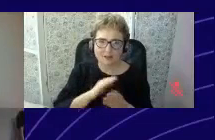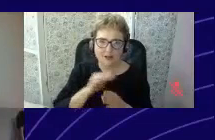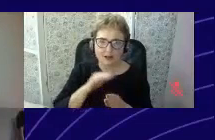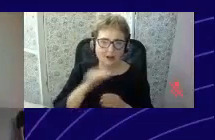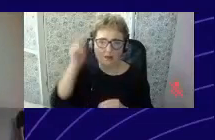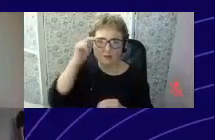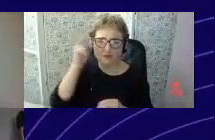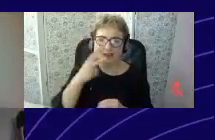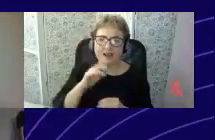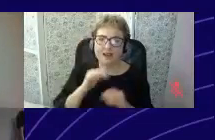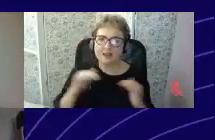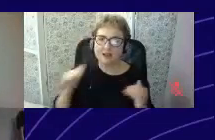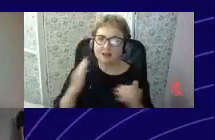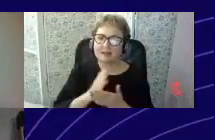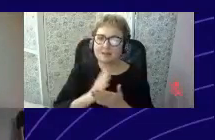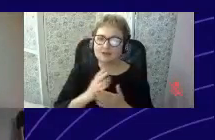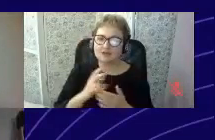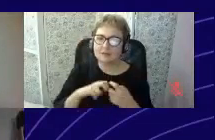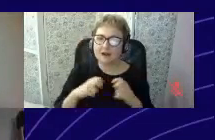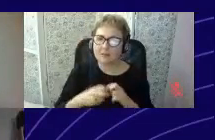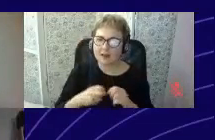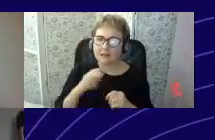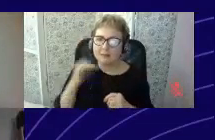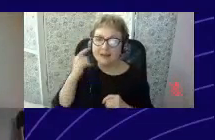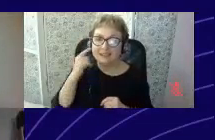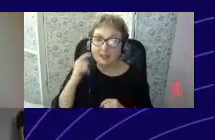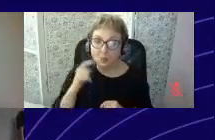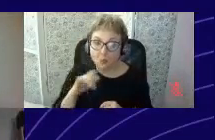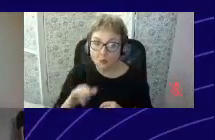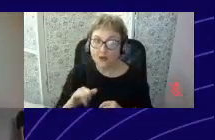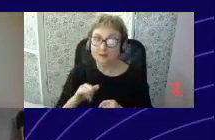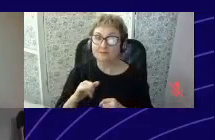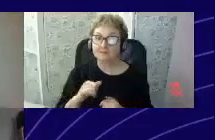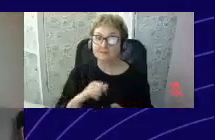обучения для ребят, имеющих проблемы по слуху.